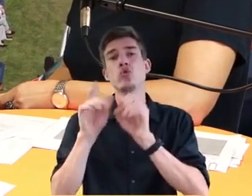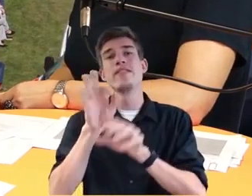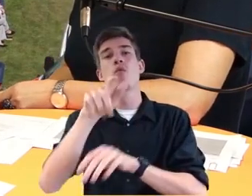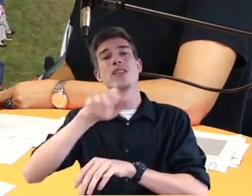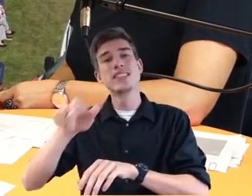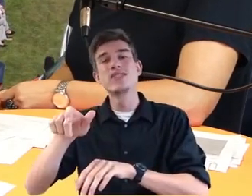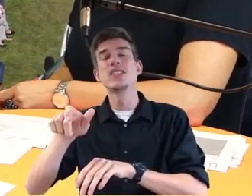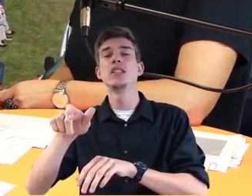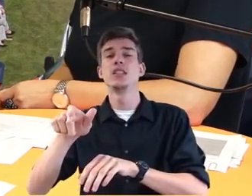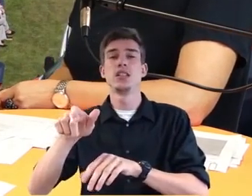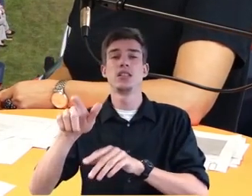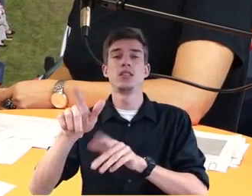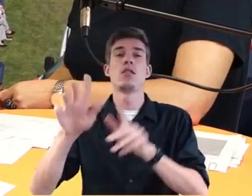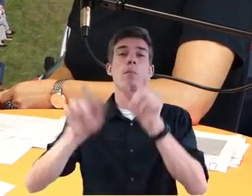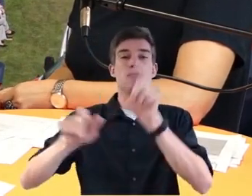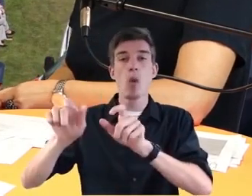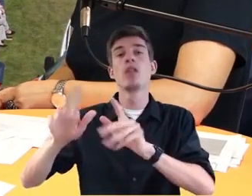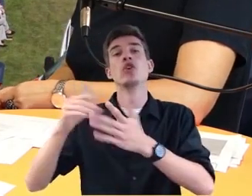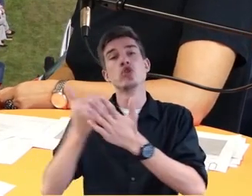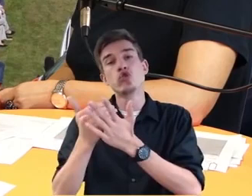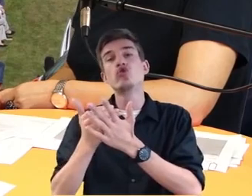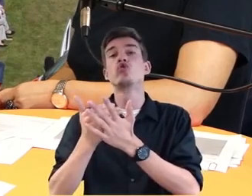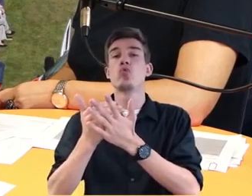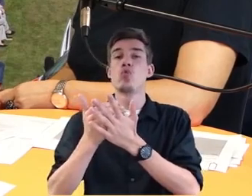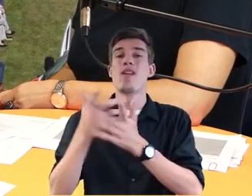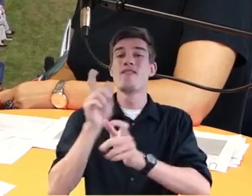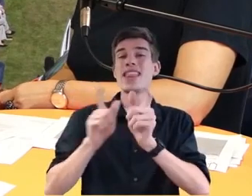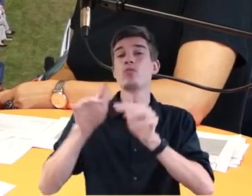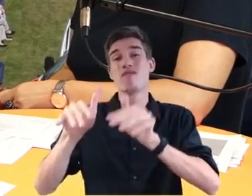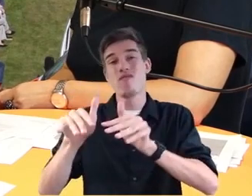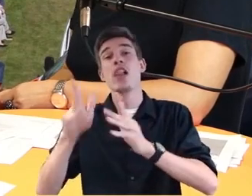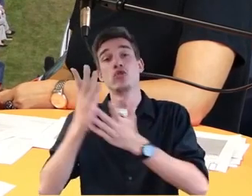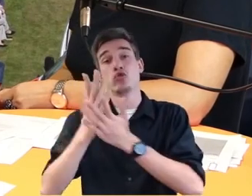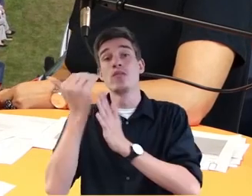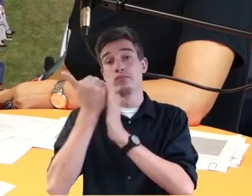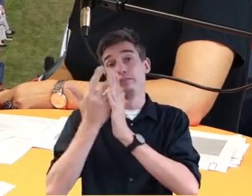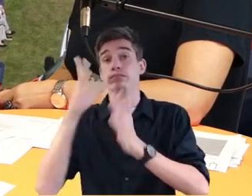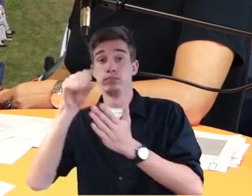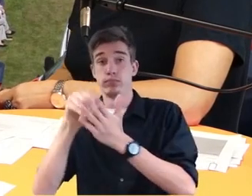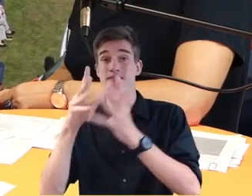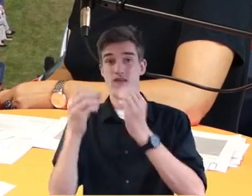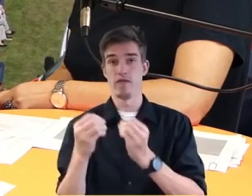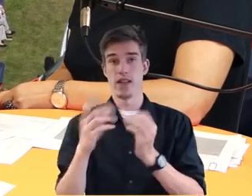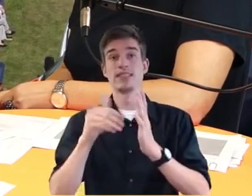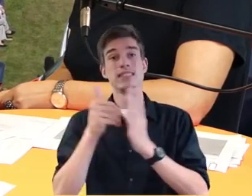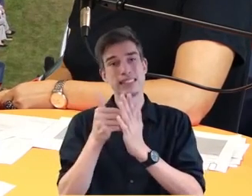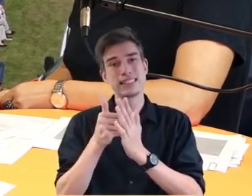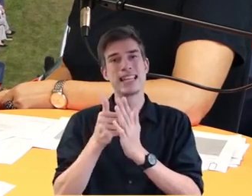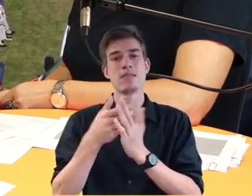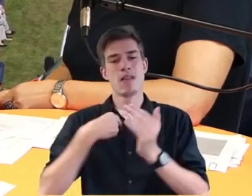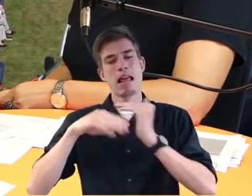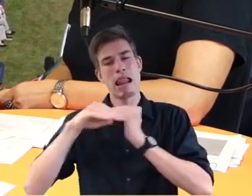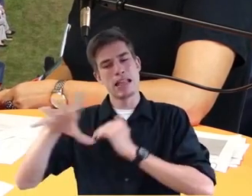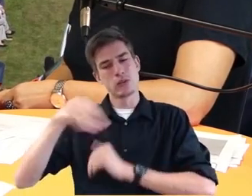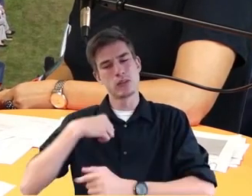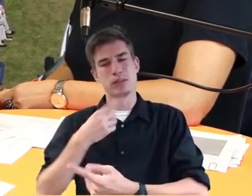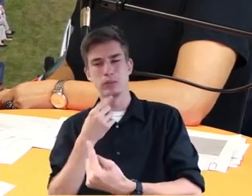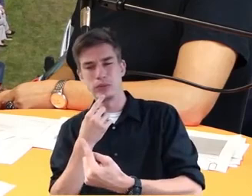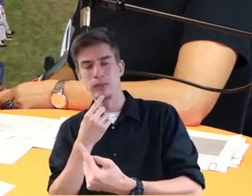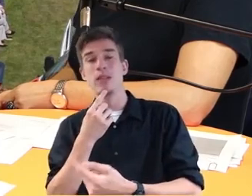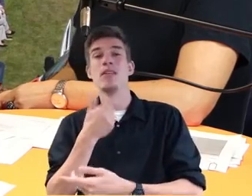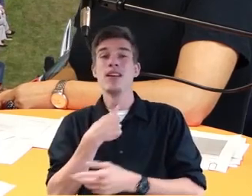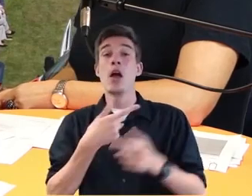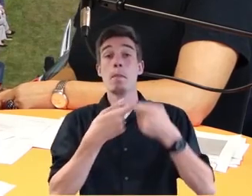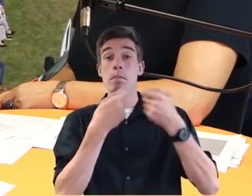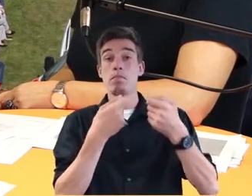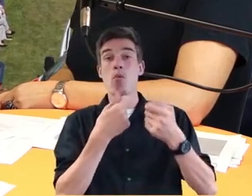im Verteidigungsfall zugewiesen ist. Und man sich sehr früh mit den Ländern darauf geeinigt hat, dass es nicht sinnvoll ist, dass der Bund eigene Einheiten